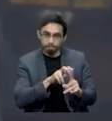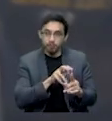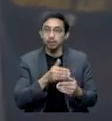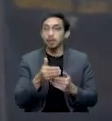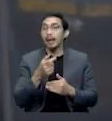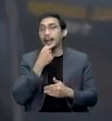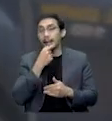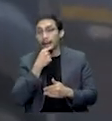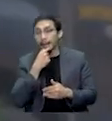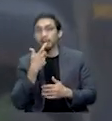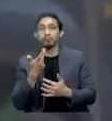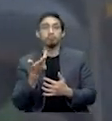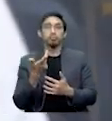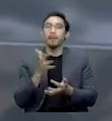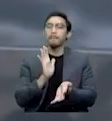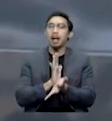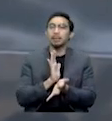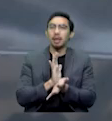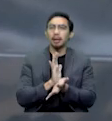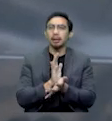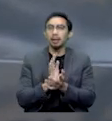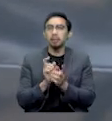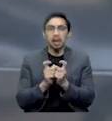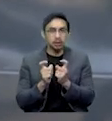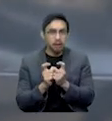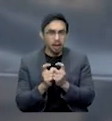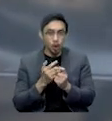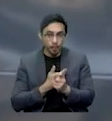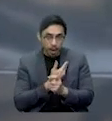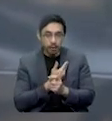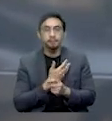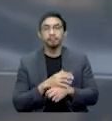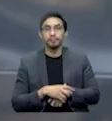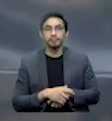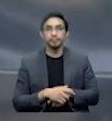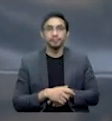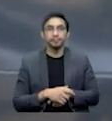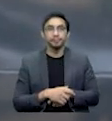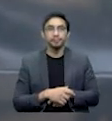mantan pasangan korban. Dari Jakarta, Anggita Maura, Rizky Yulianto, iNews melaporkan.